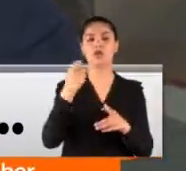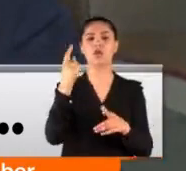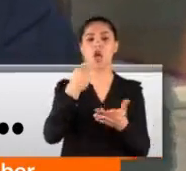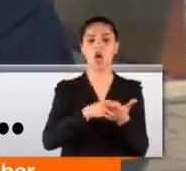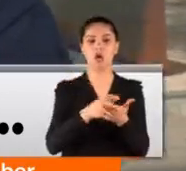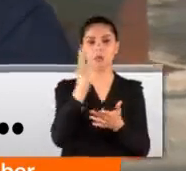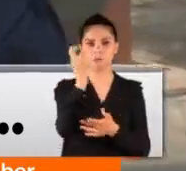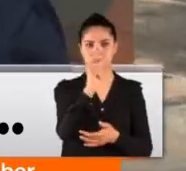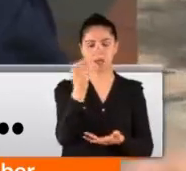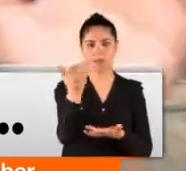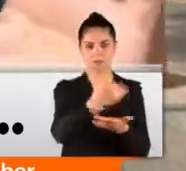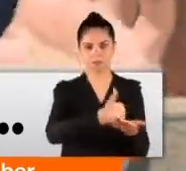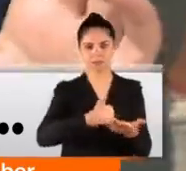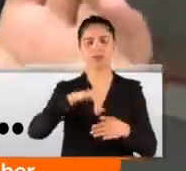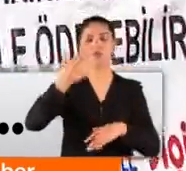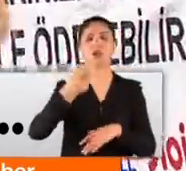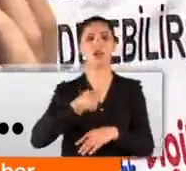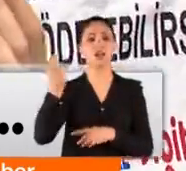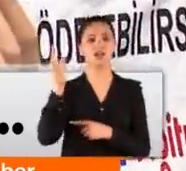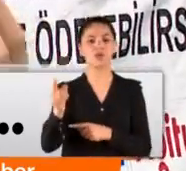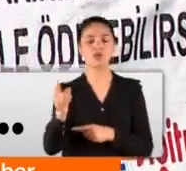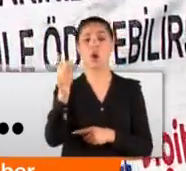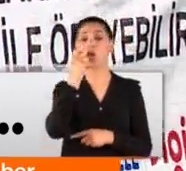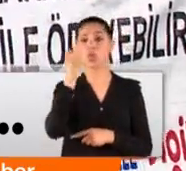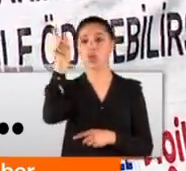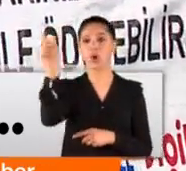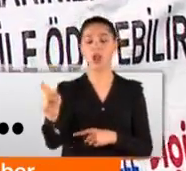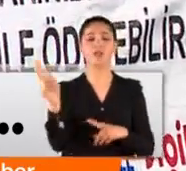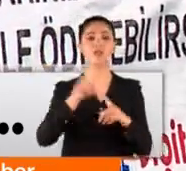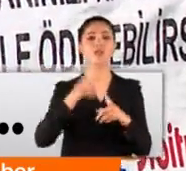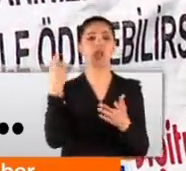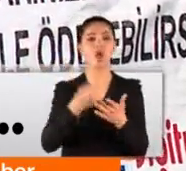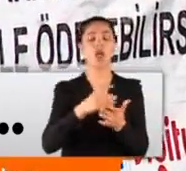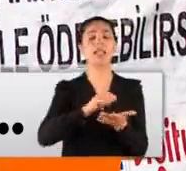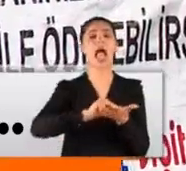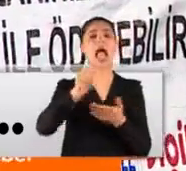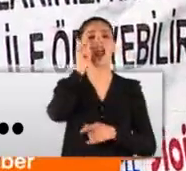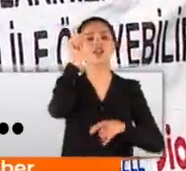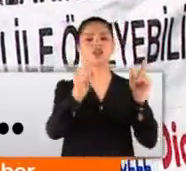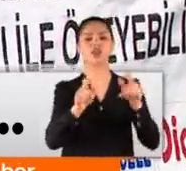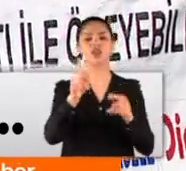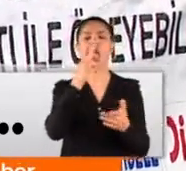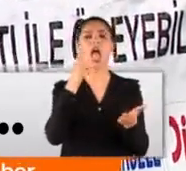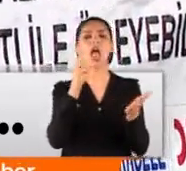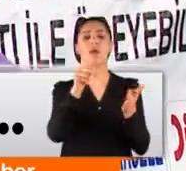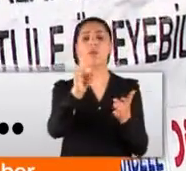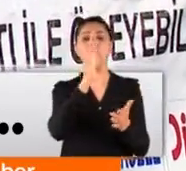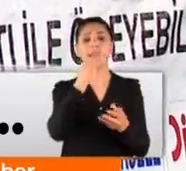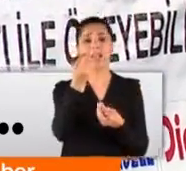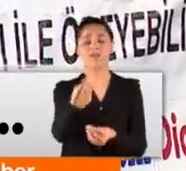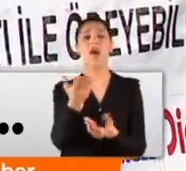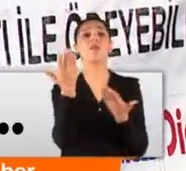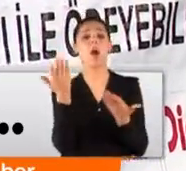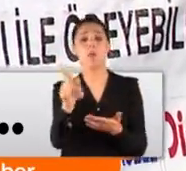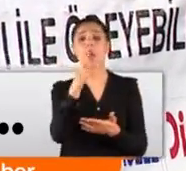sonra bir ay çalıştırıyor, topluyor parayı, hop gidiyor. O dolandırıcı faturasını ödeyen herkese işte bu şekilde makbuzlar da verdi. Ancak o